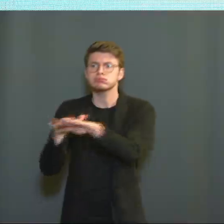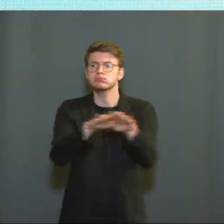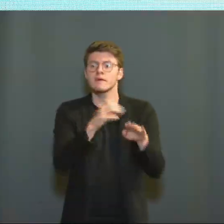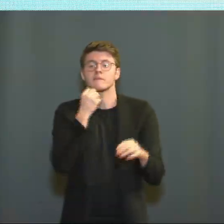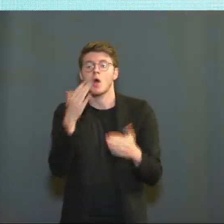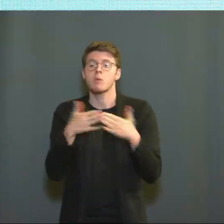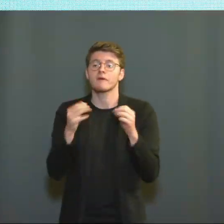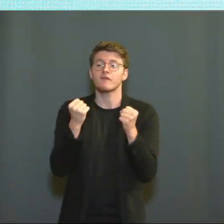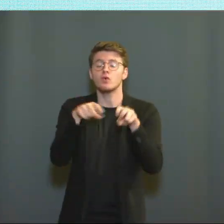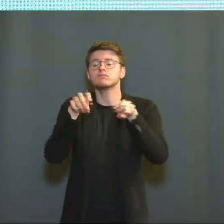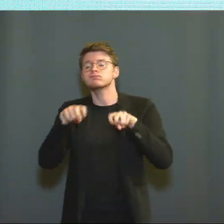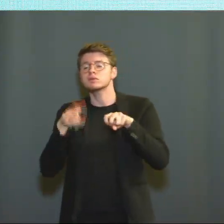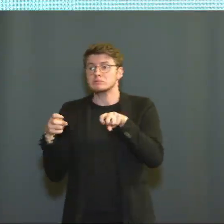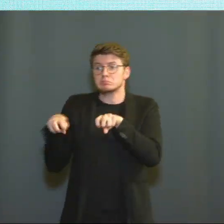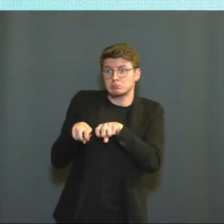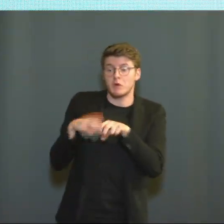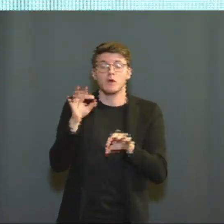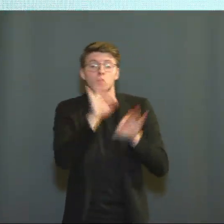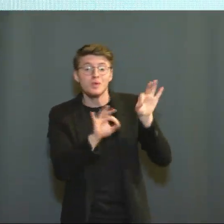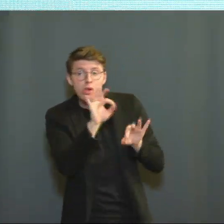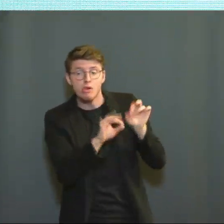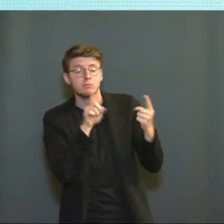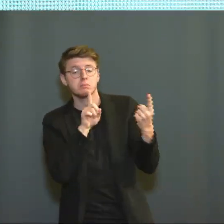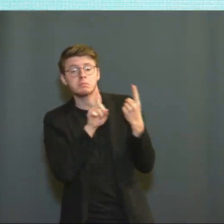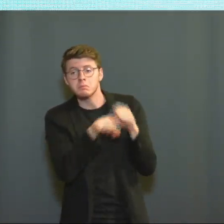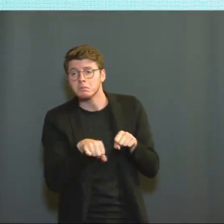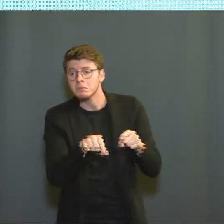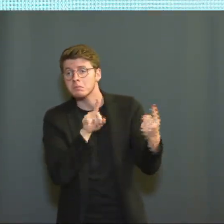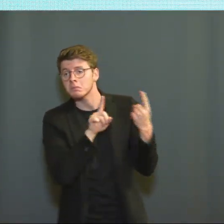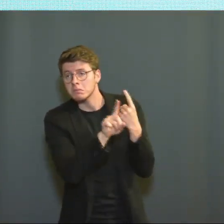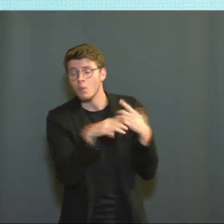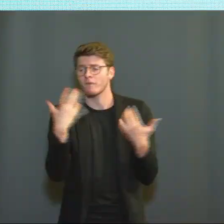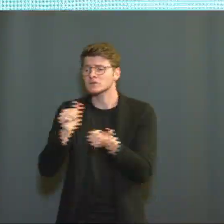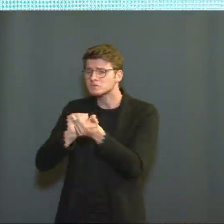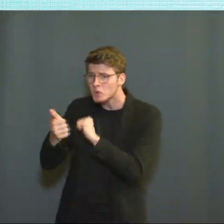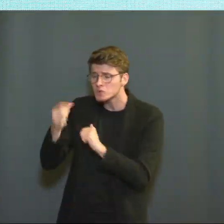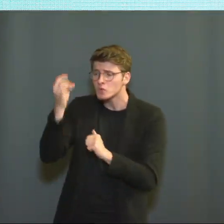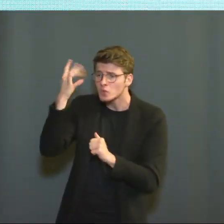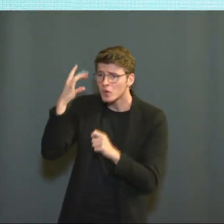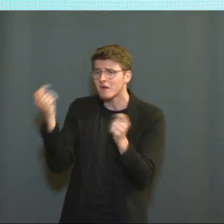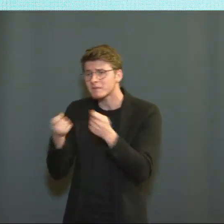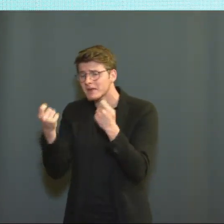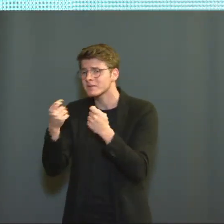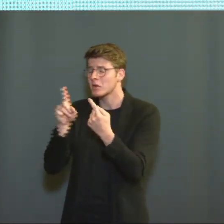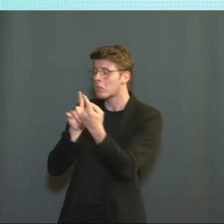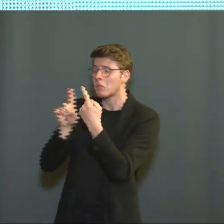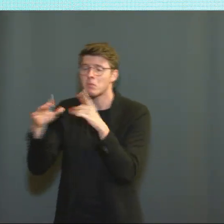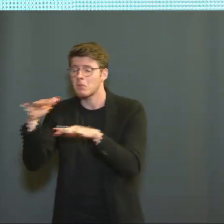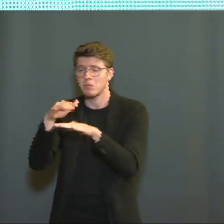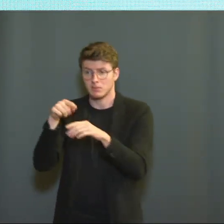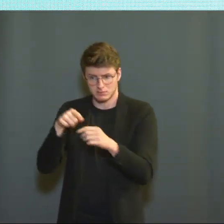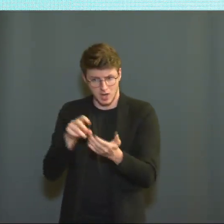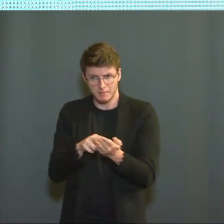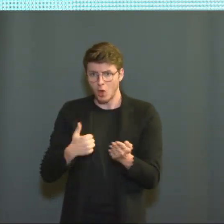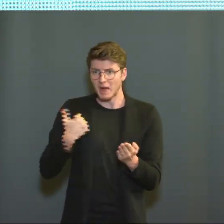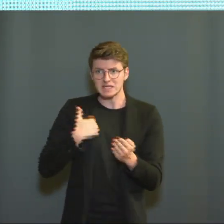bijvoorbeeld, of in de supermarkt of de winkel, of bij een cultureel of sportief evenement. En op die manier kan u hen